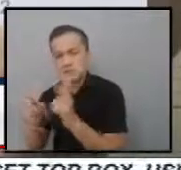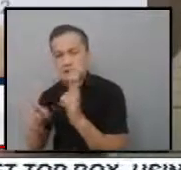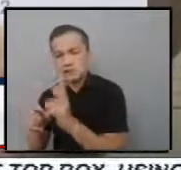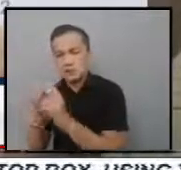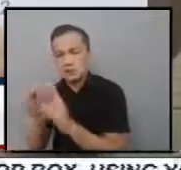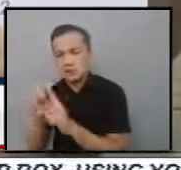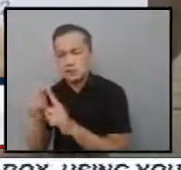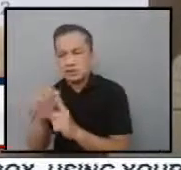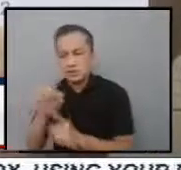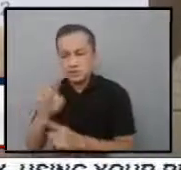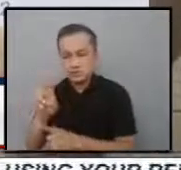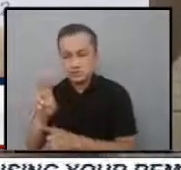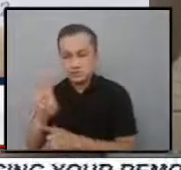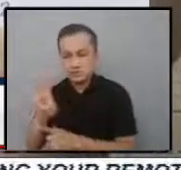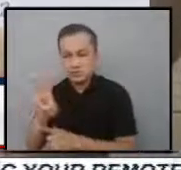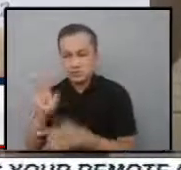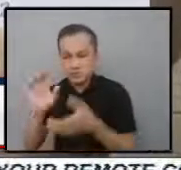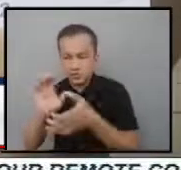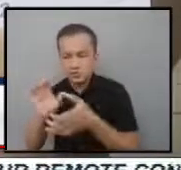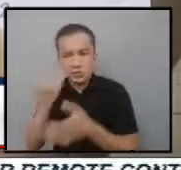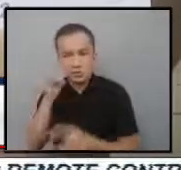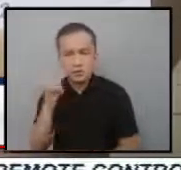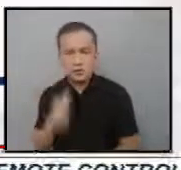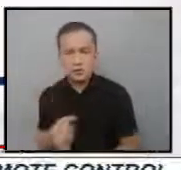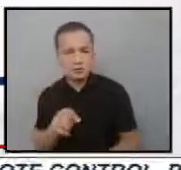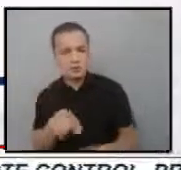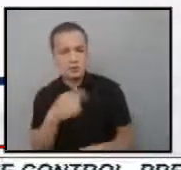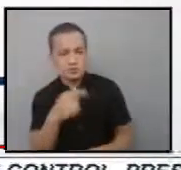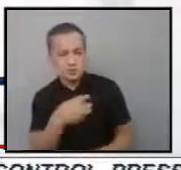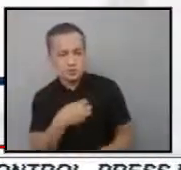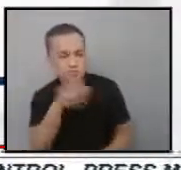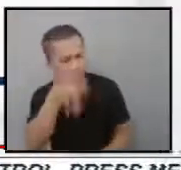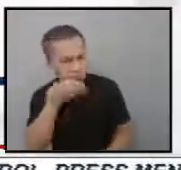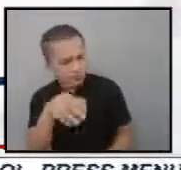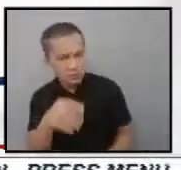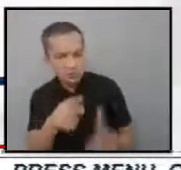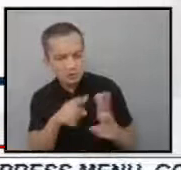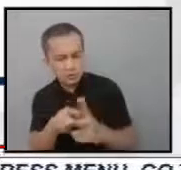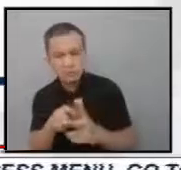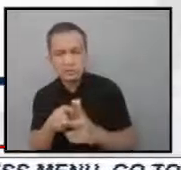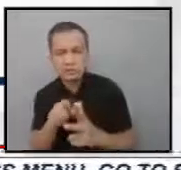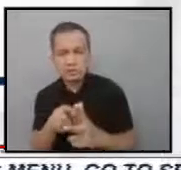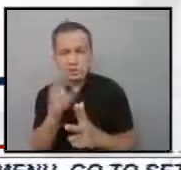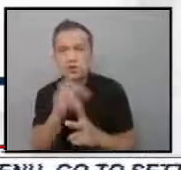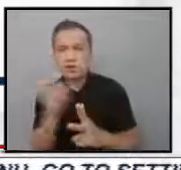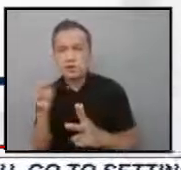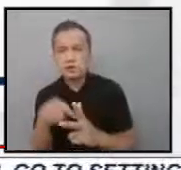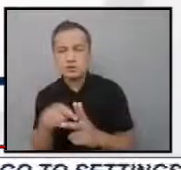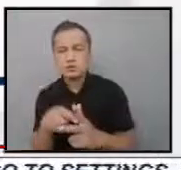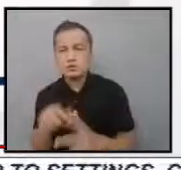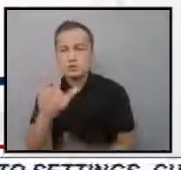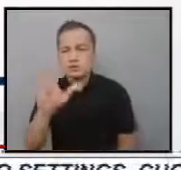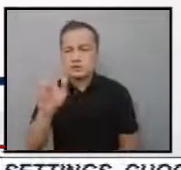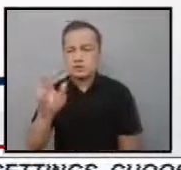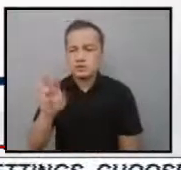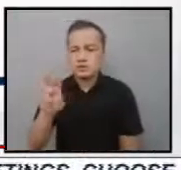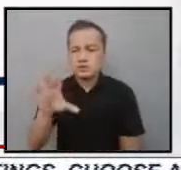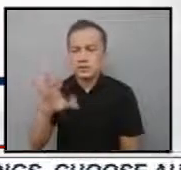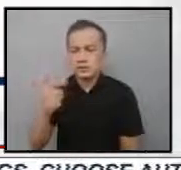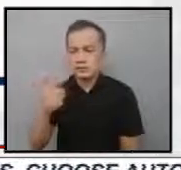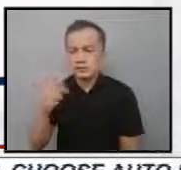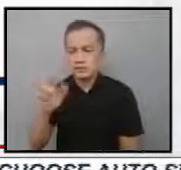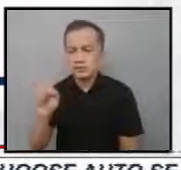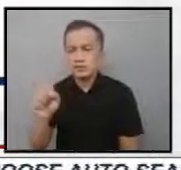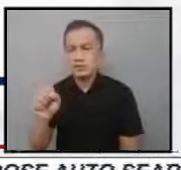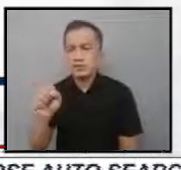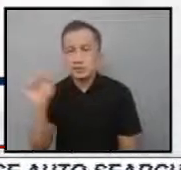lungsod ng Caloocan kahapon nang sitahin ng mga pulis. Nakuha sa kanila ang 3.65 na gramo ng hinihinalang shabu